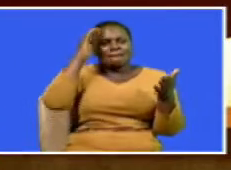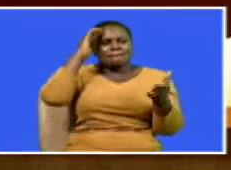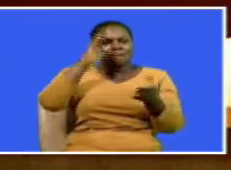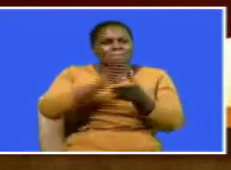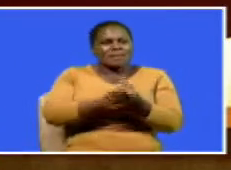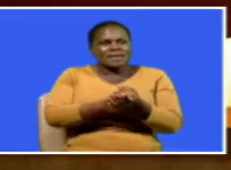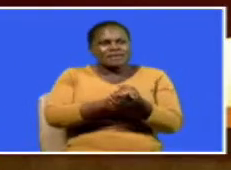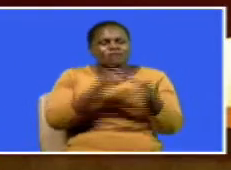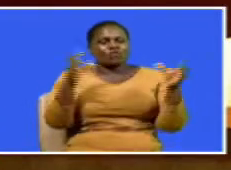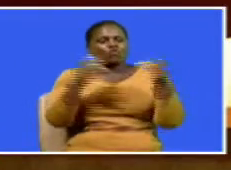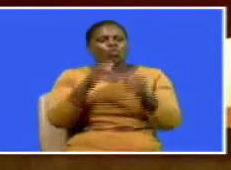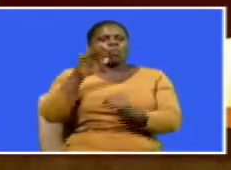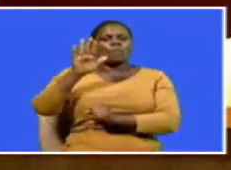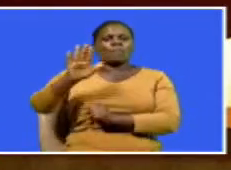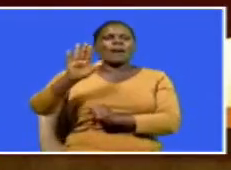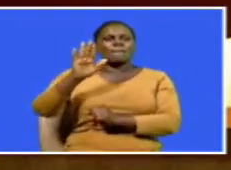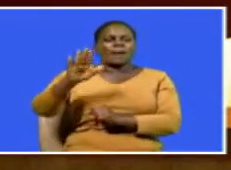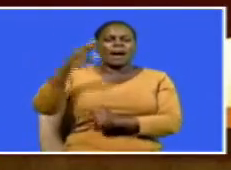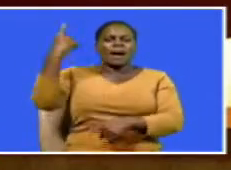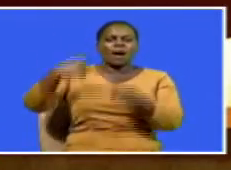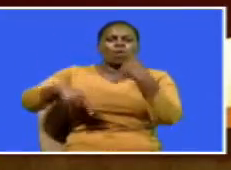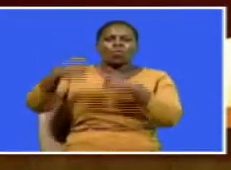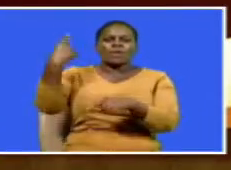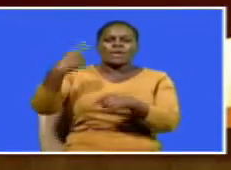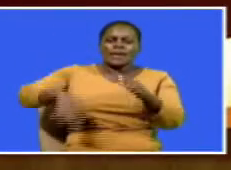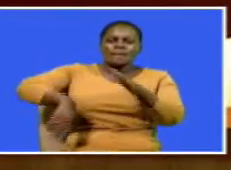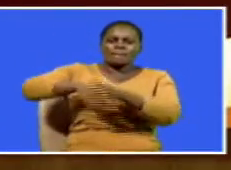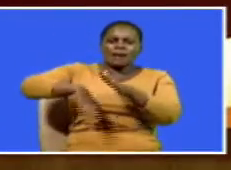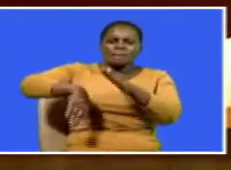kwamba timu yake itashinda ligi